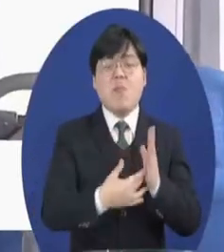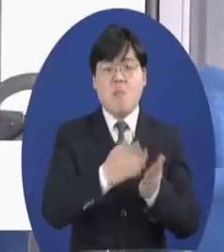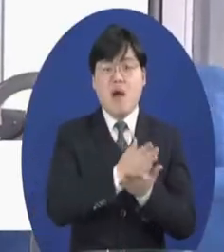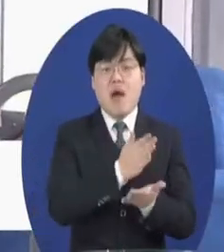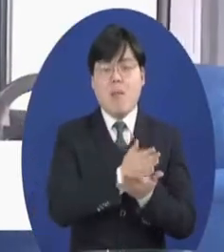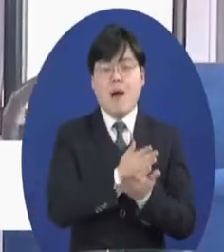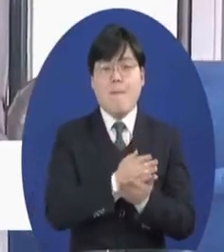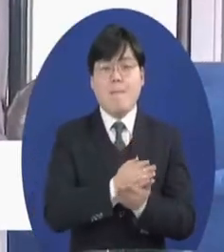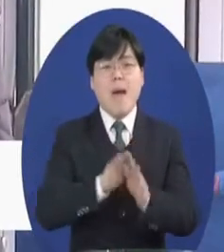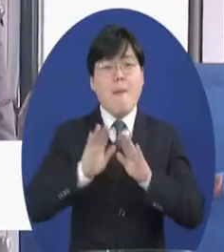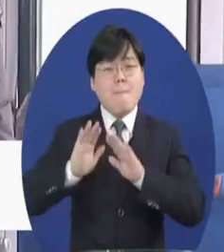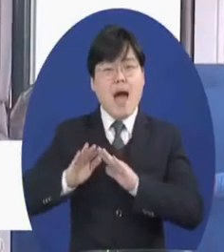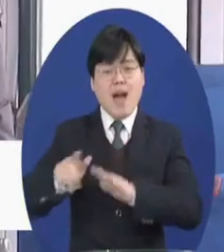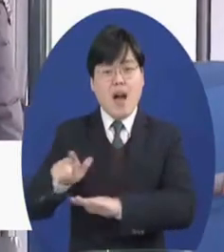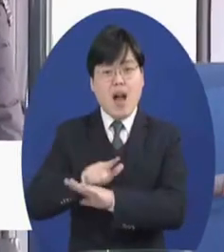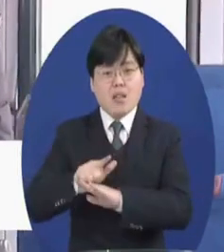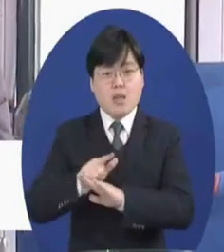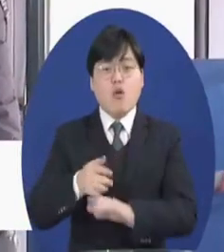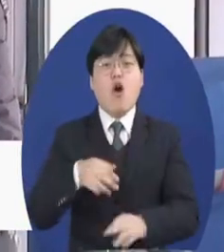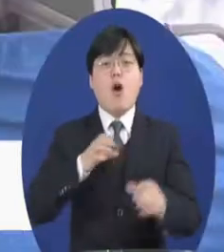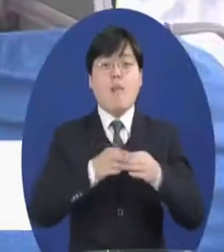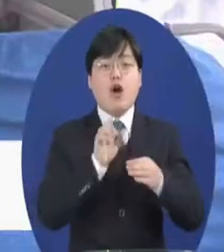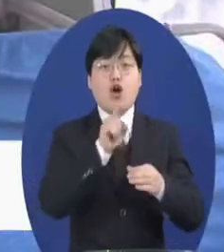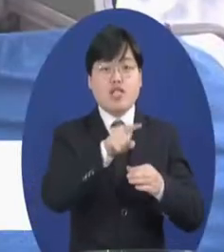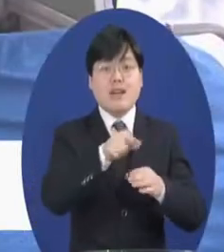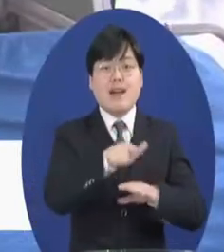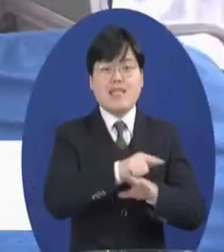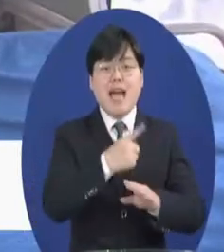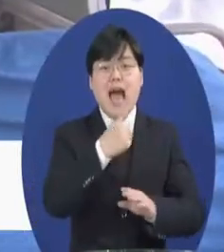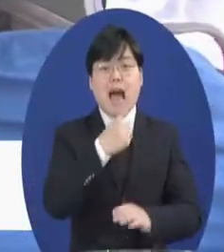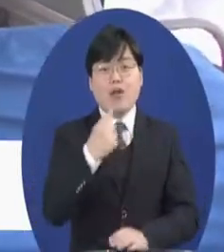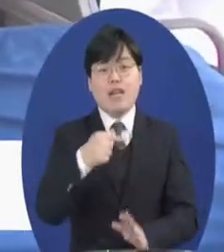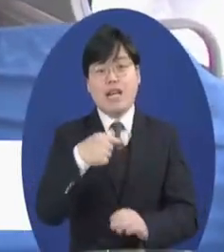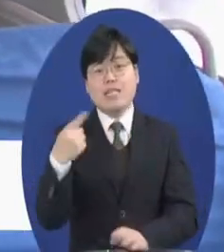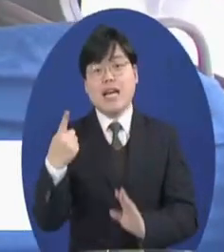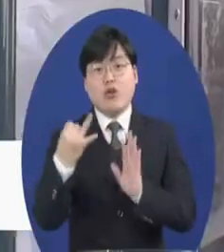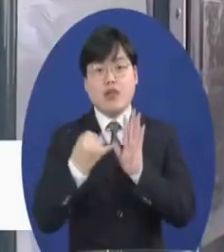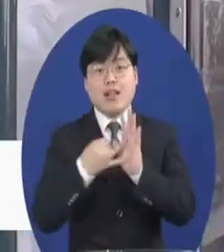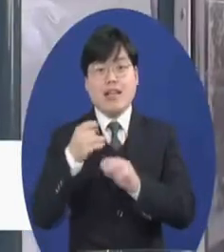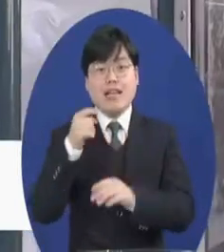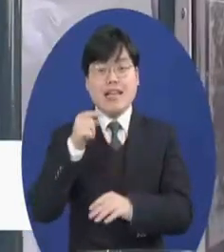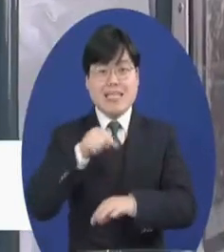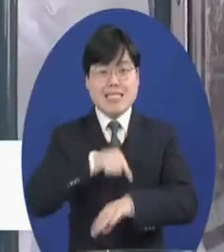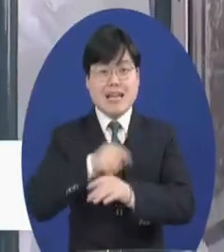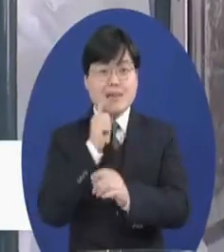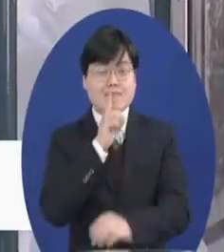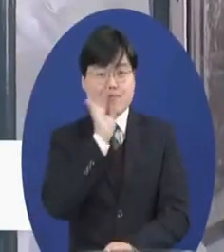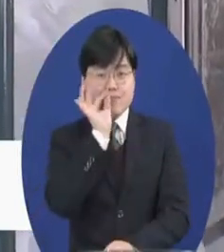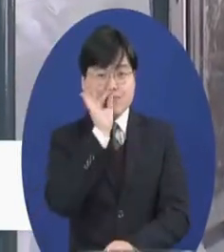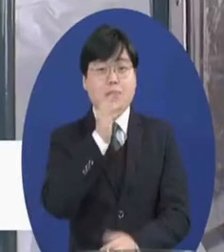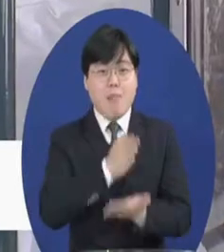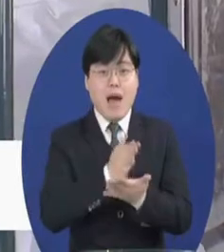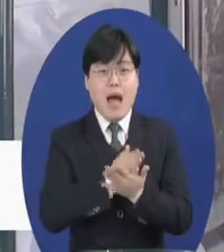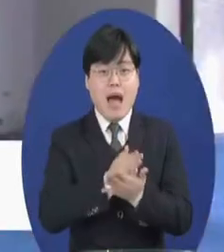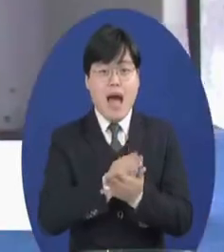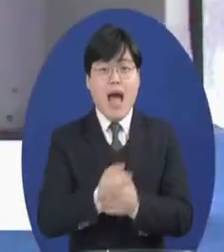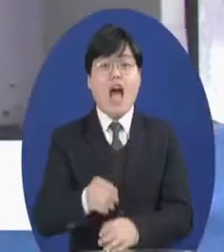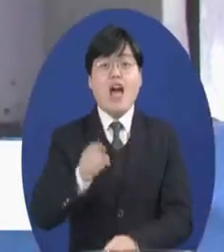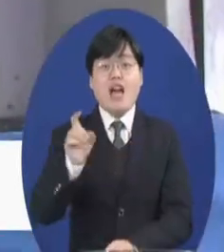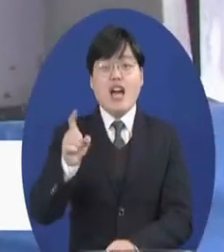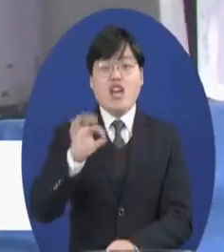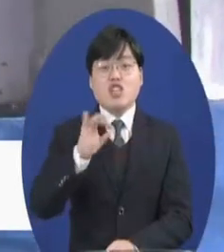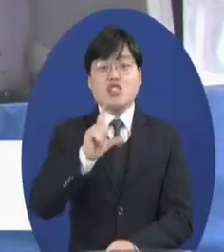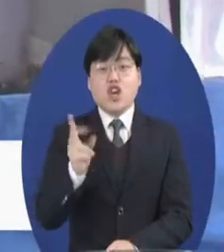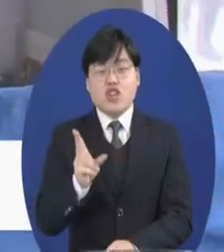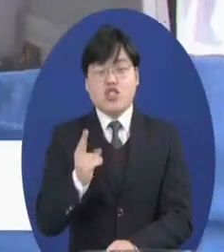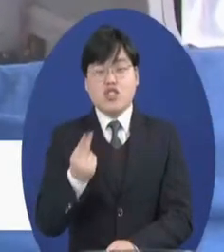байгаа. Байнгын болон явуулын цэгүүд 11-ээс 17 цагийн оронд сорьц цуглуулж байгаа юм а. Шинжилгээний сорьцыг дүүргийн эрүүл мэндийн төв